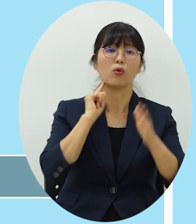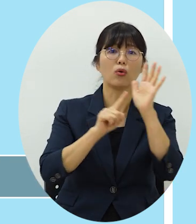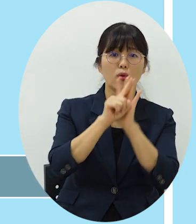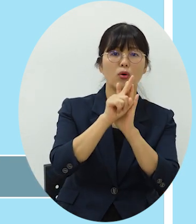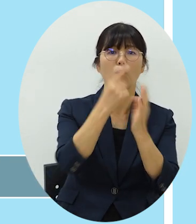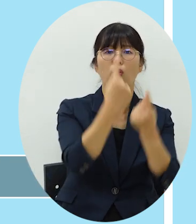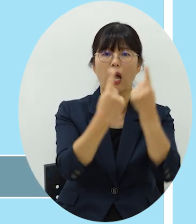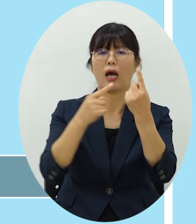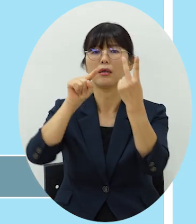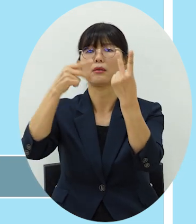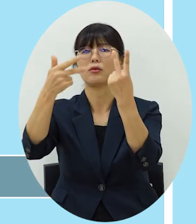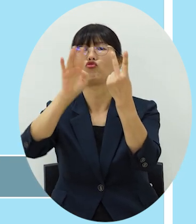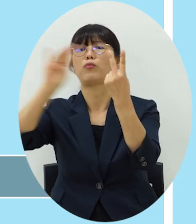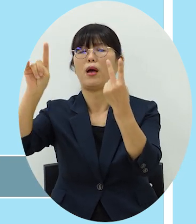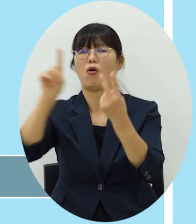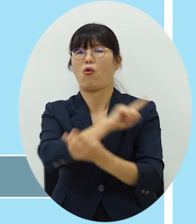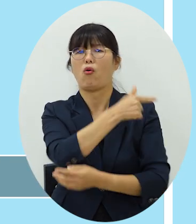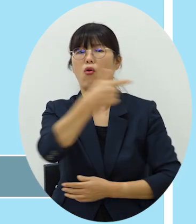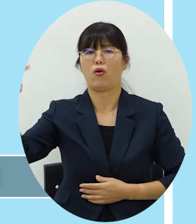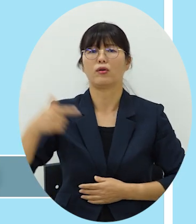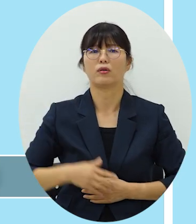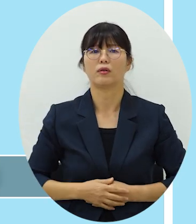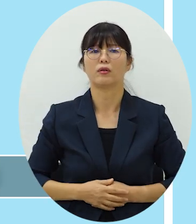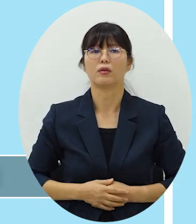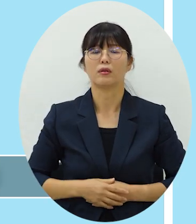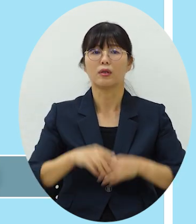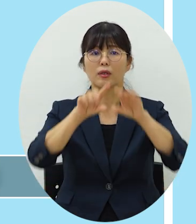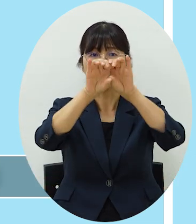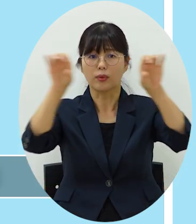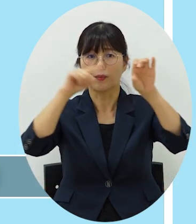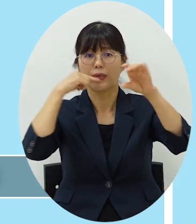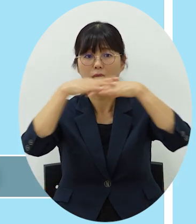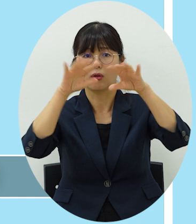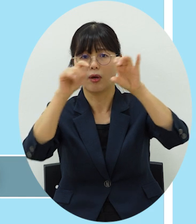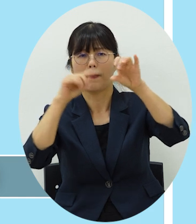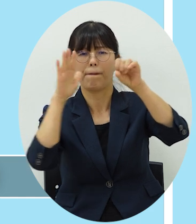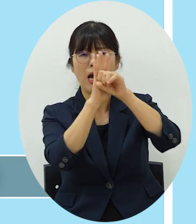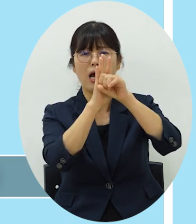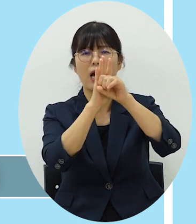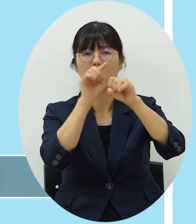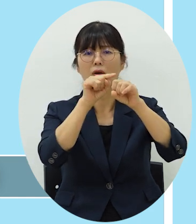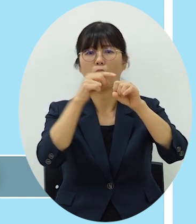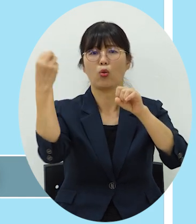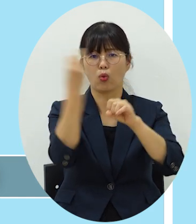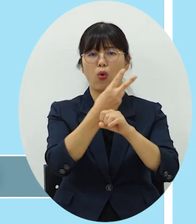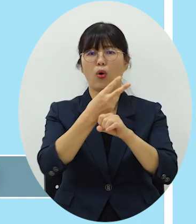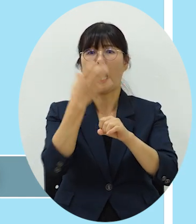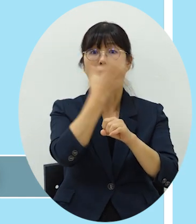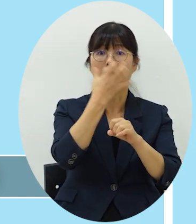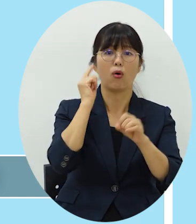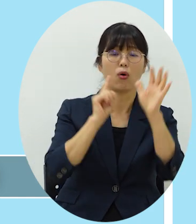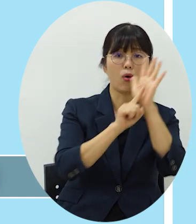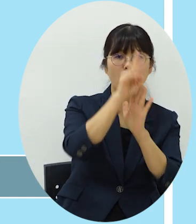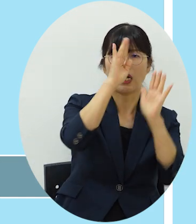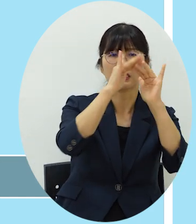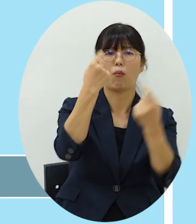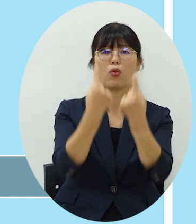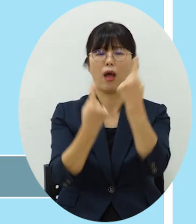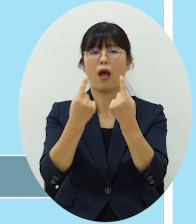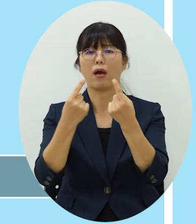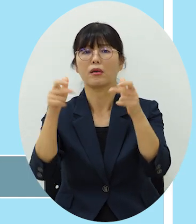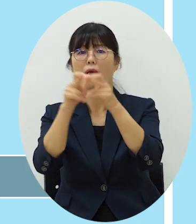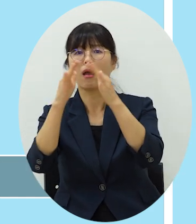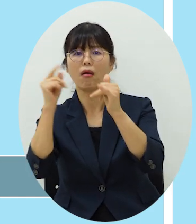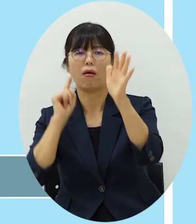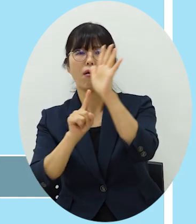고혈압 유병률보다 2.7배 높습니다. 혈관이 막히는 죽상동맥경화증 또한 비장애인 고혈압 환자보다